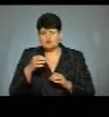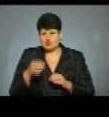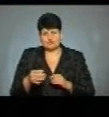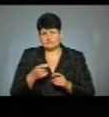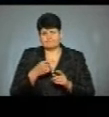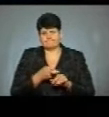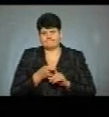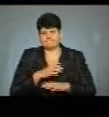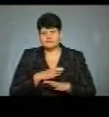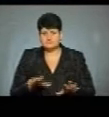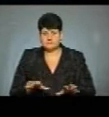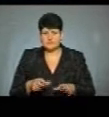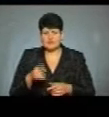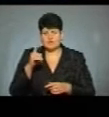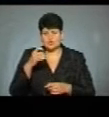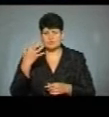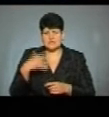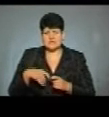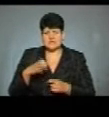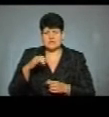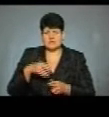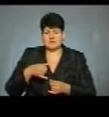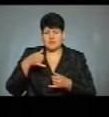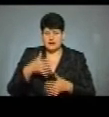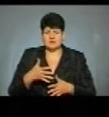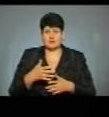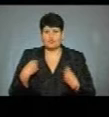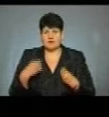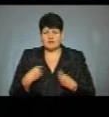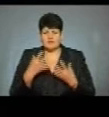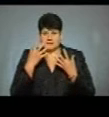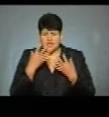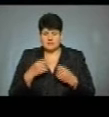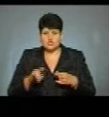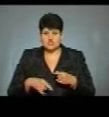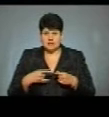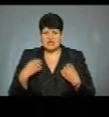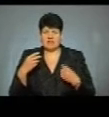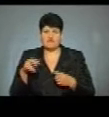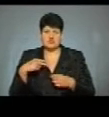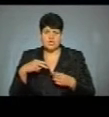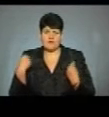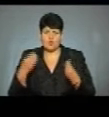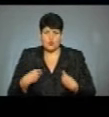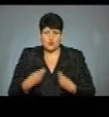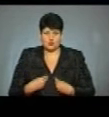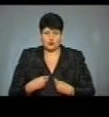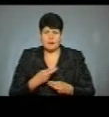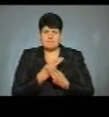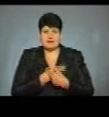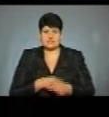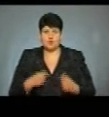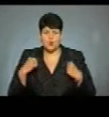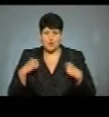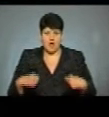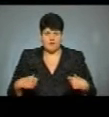Віктора Груб'яка 150 сантиметрів, русяве волосся. Він був одягнений у темні спортивні штани, вишневу куртку та безрукавку. Розповів речник